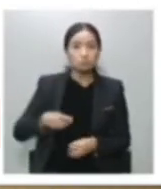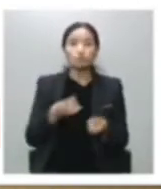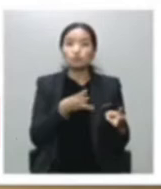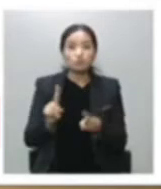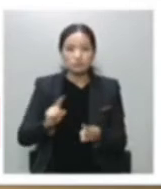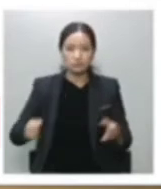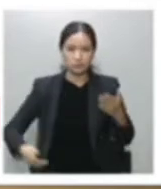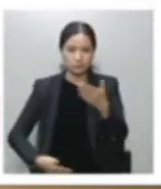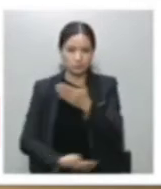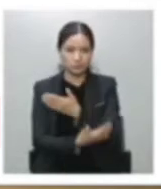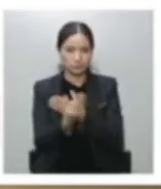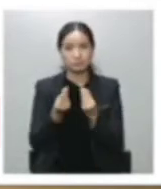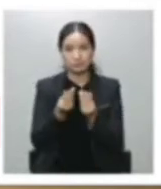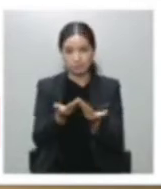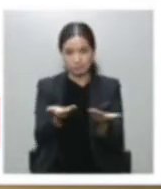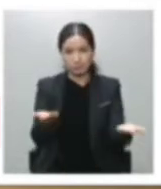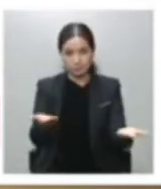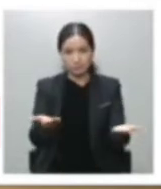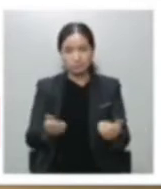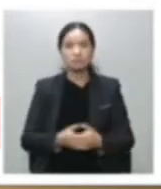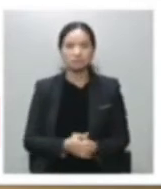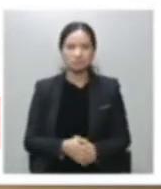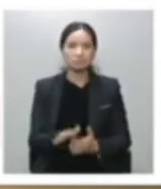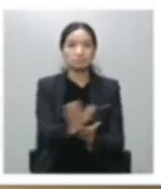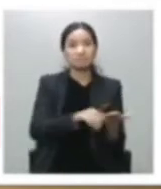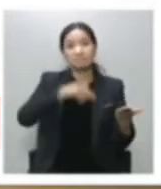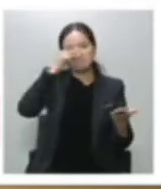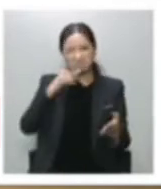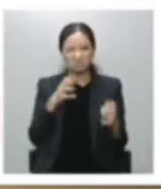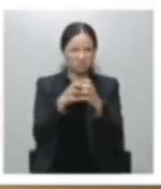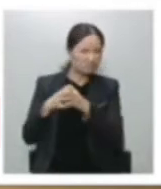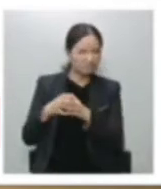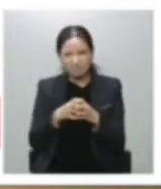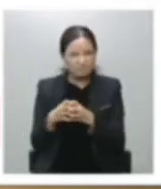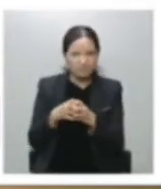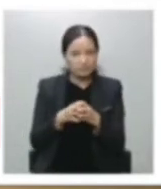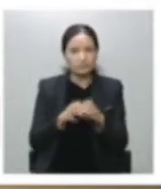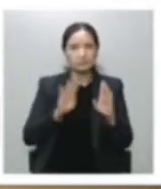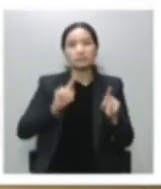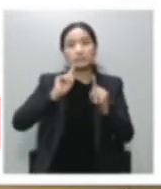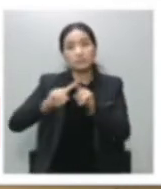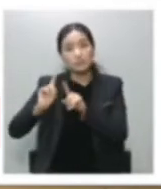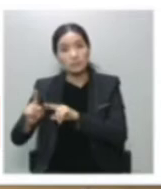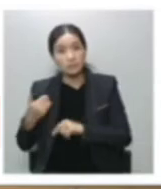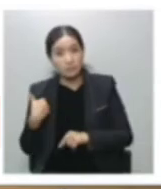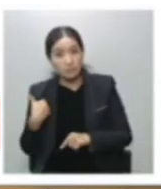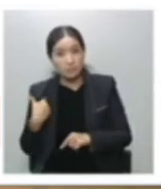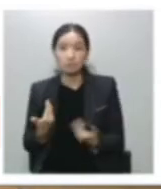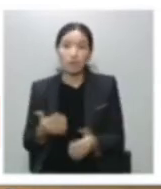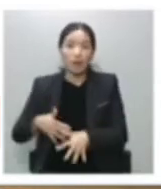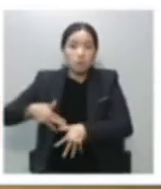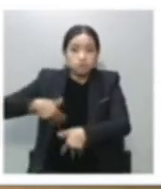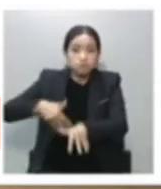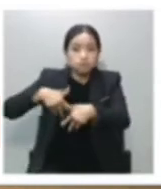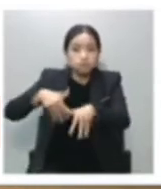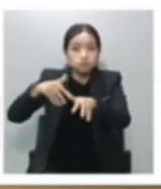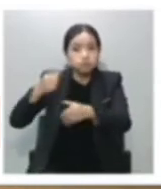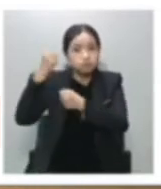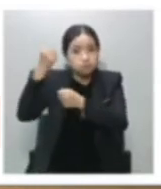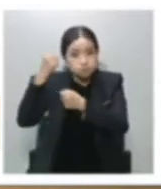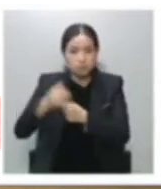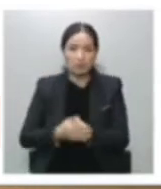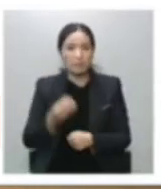สทำให้บ้านเมืองปั่นป่วนครับในรูปแบบต่างๆไม่ว่าจะเป็นการเดินขบวนปล่อยให้มี